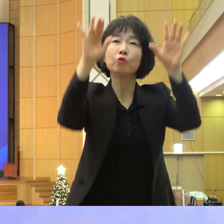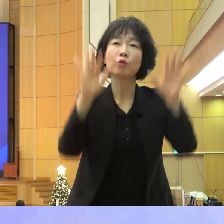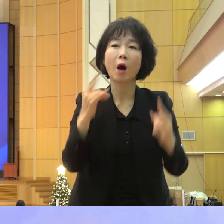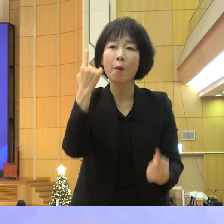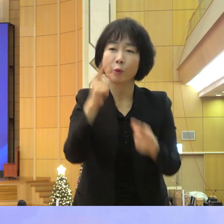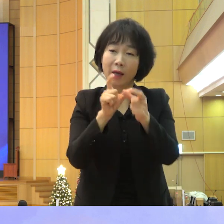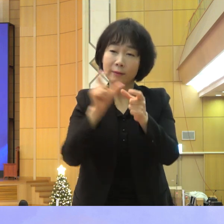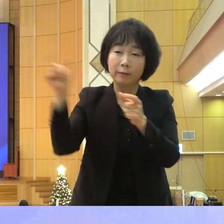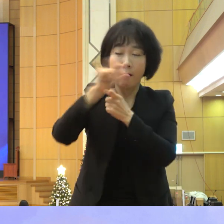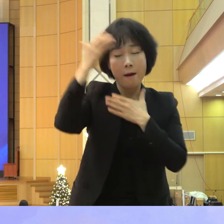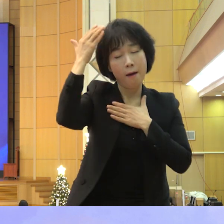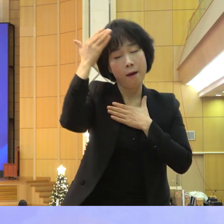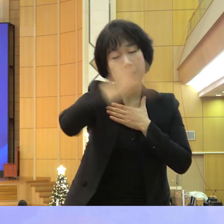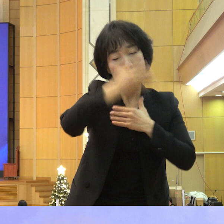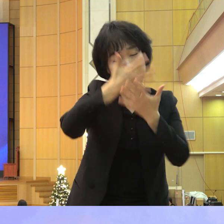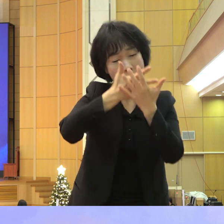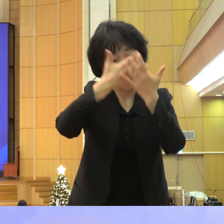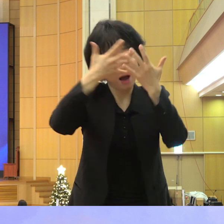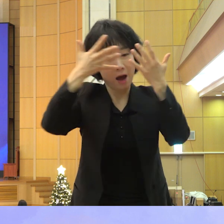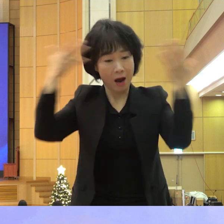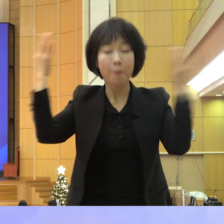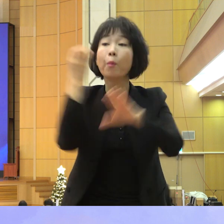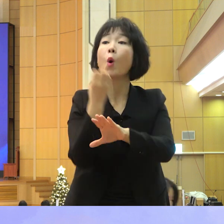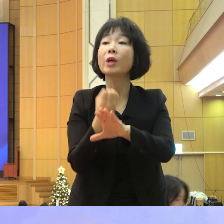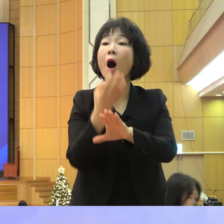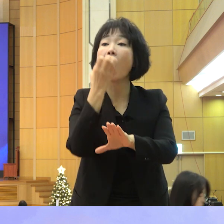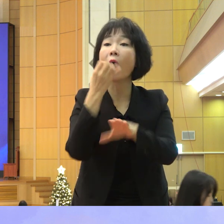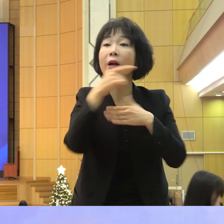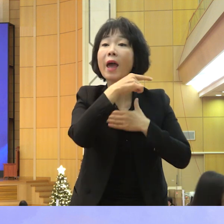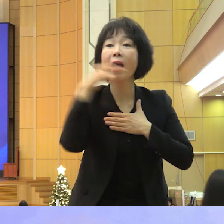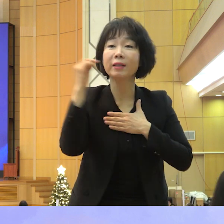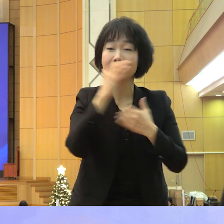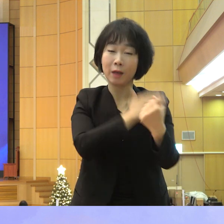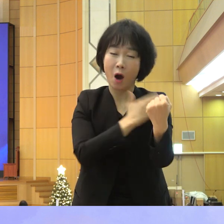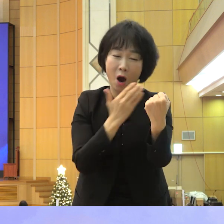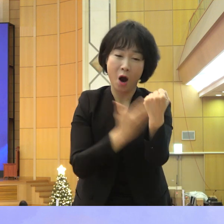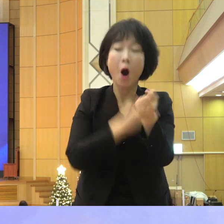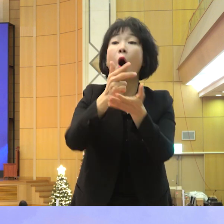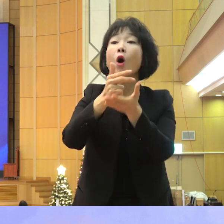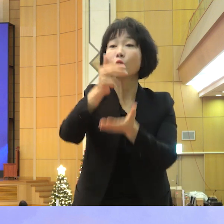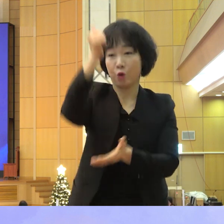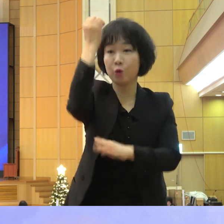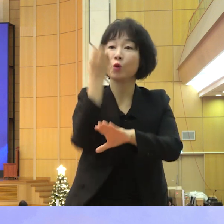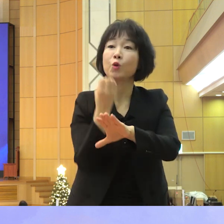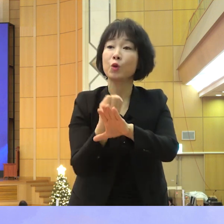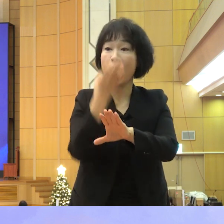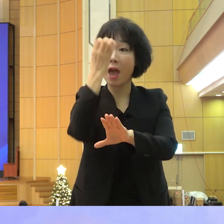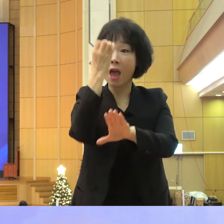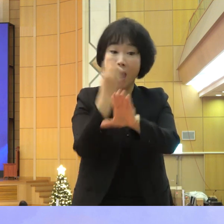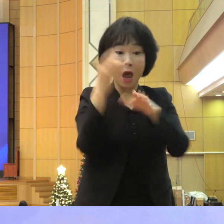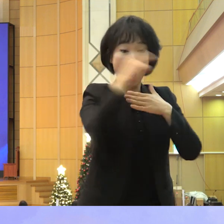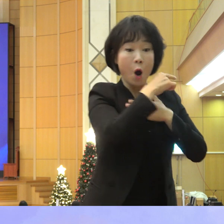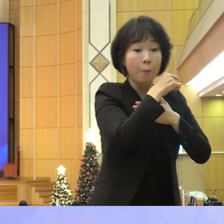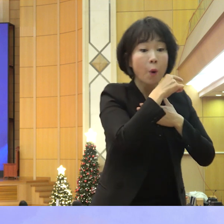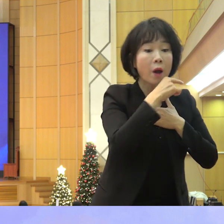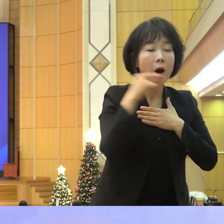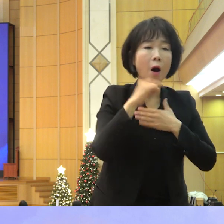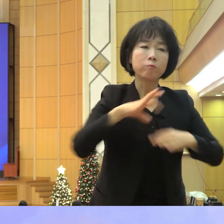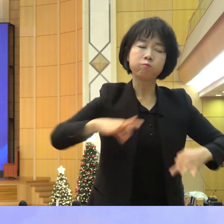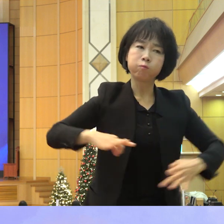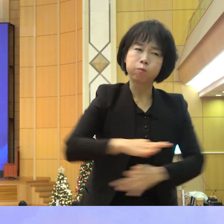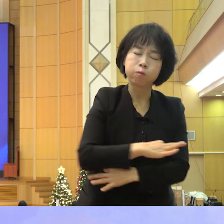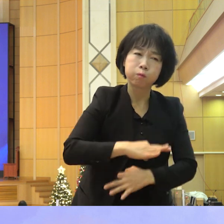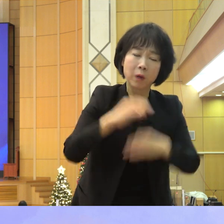눈보다 더 희게 맑히는 것 보혈의 능력, 주의